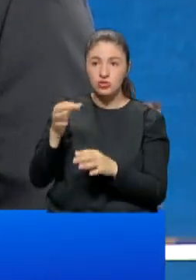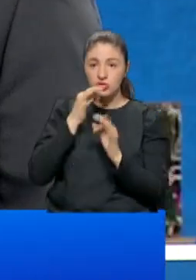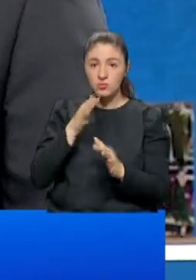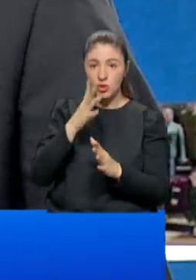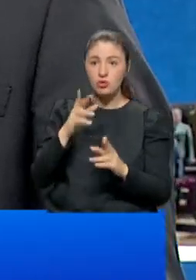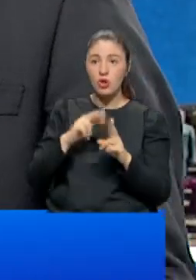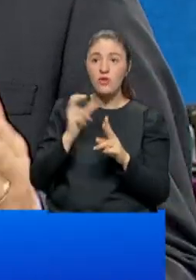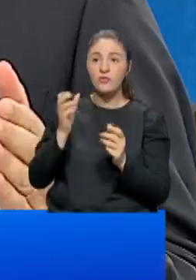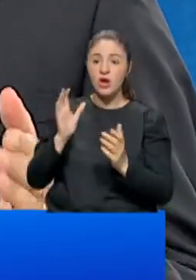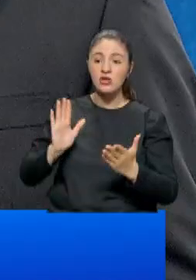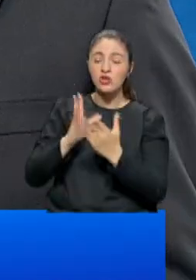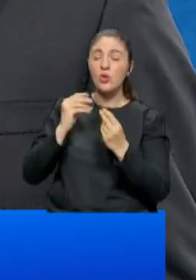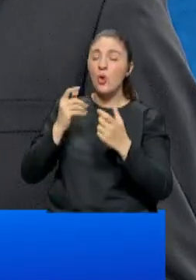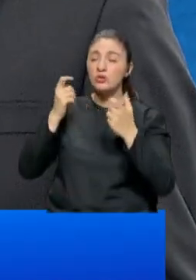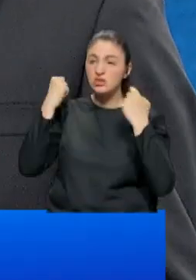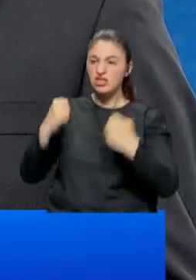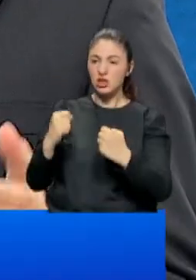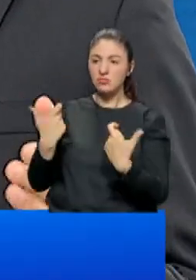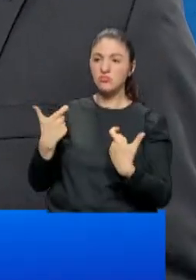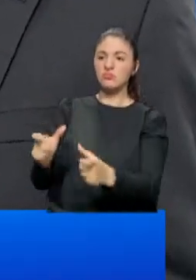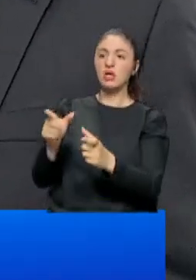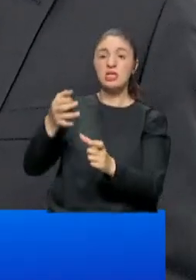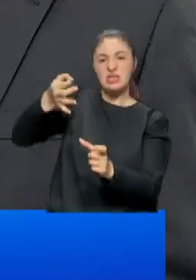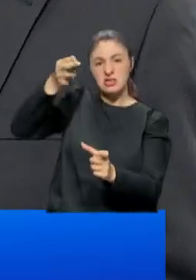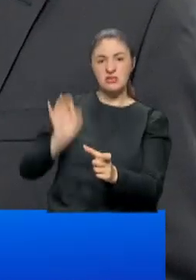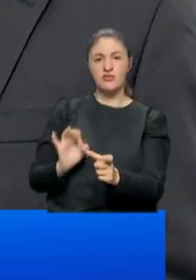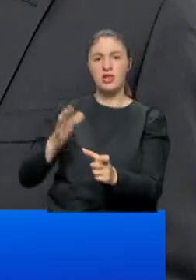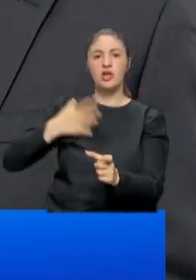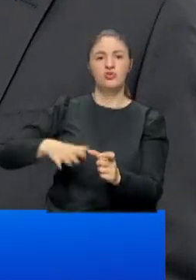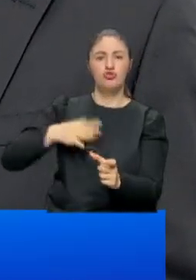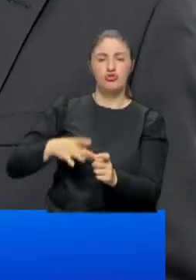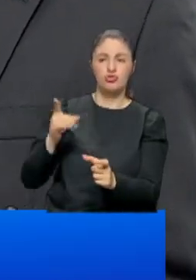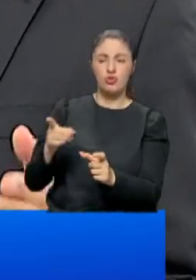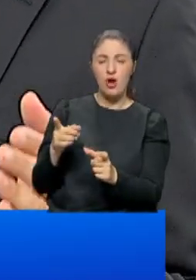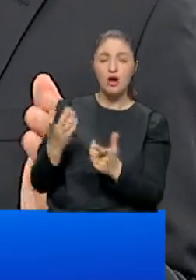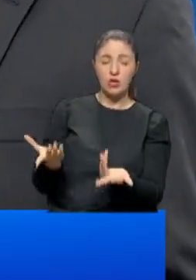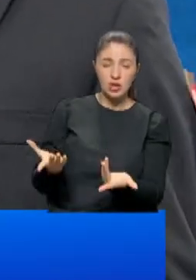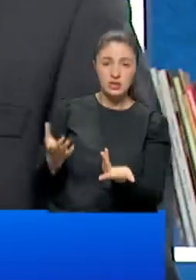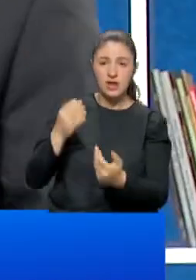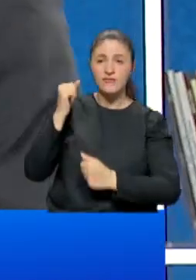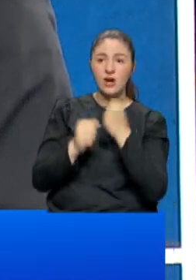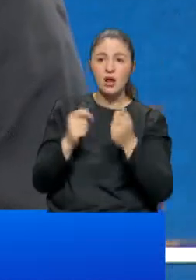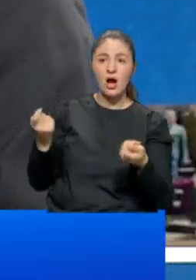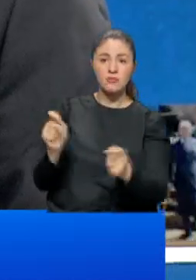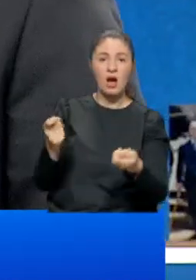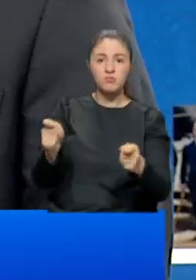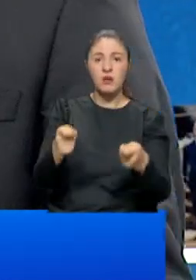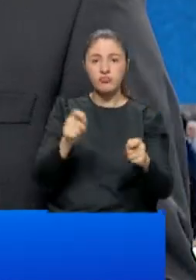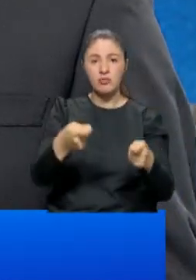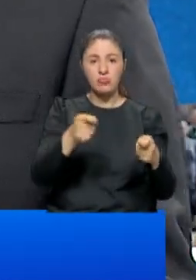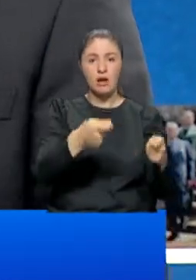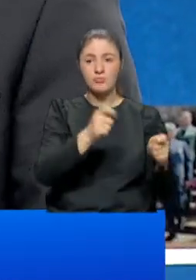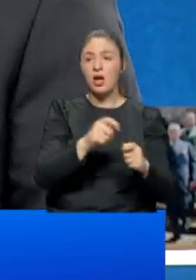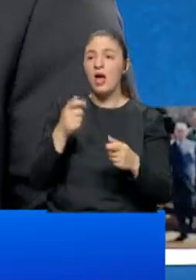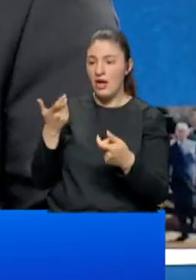Çin biliyorsunuz kombide karşı çok sert önlemler oluyor sıfır tolerans politikası izliyor doğru ise fabrikaları kapattılar